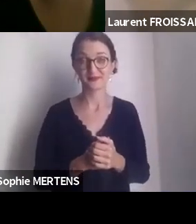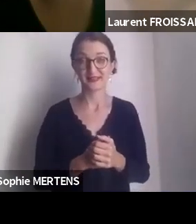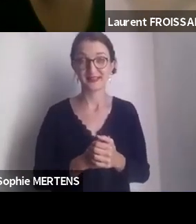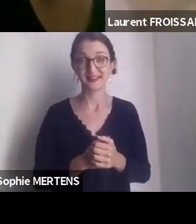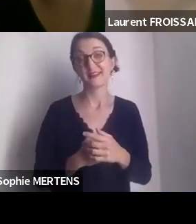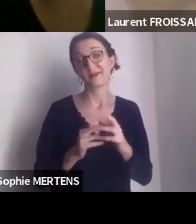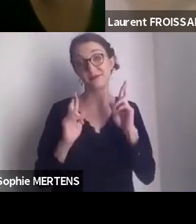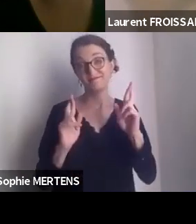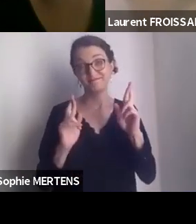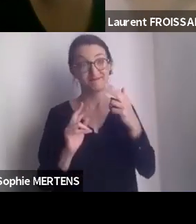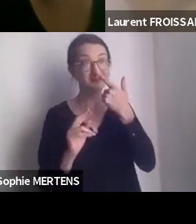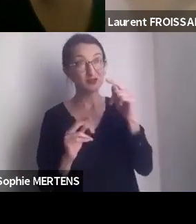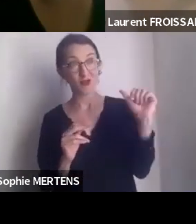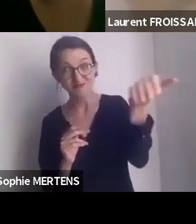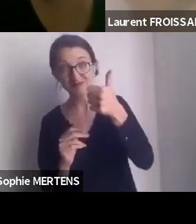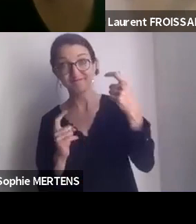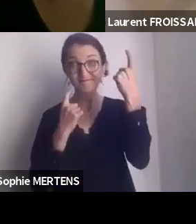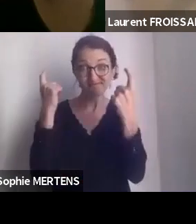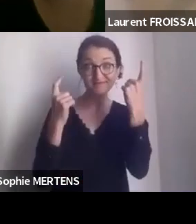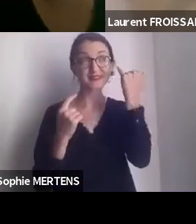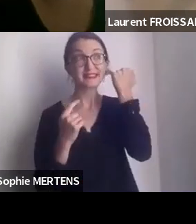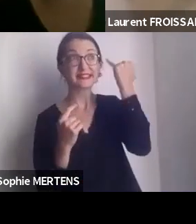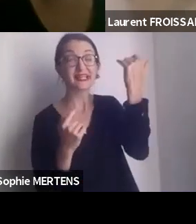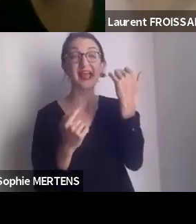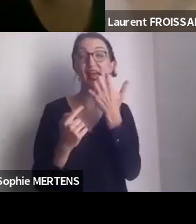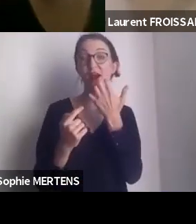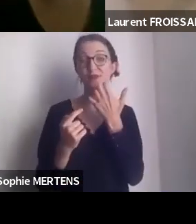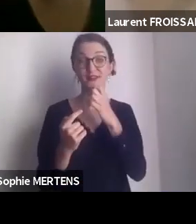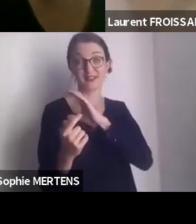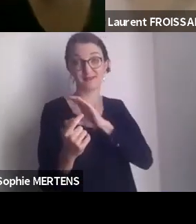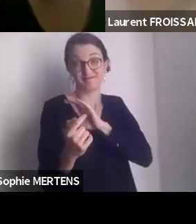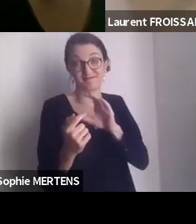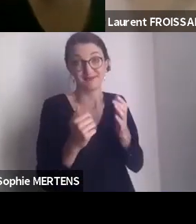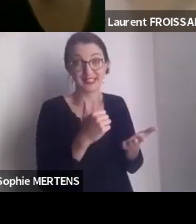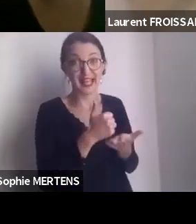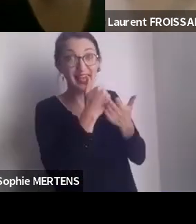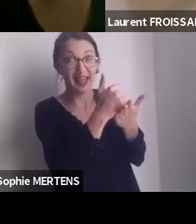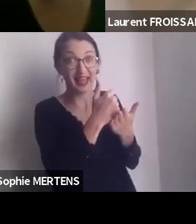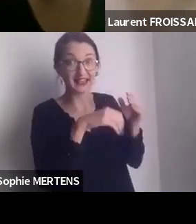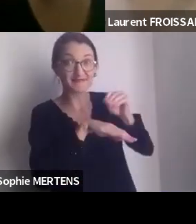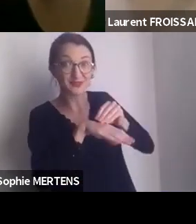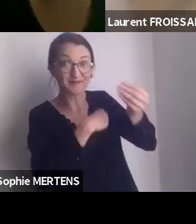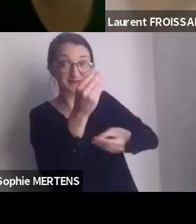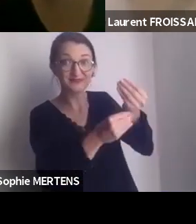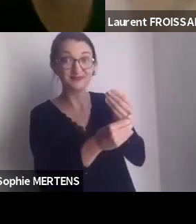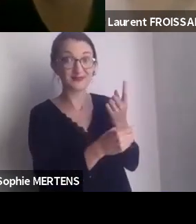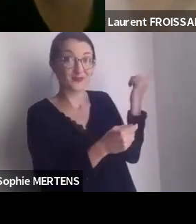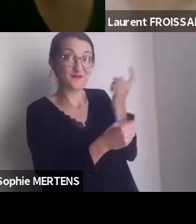contribuer à vos réflexions en vous apportant quelques petites effectivement astuces tirées des méthodes agiles.